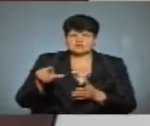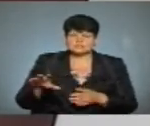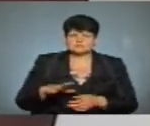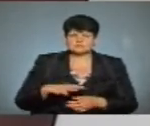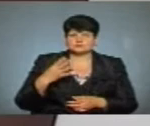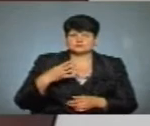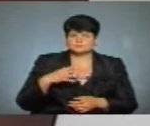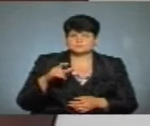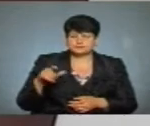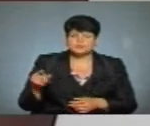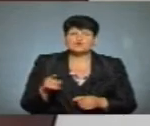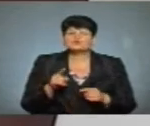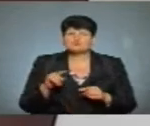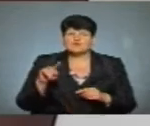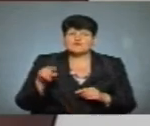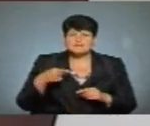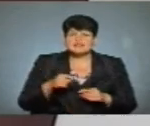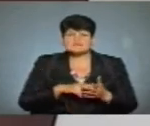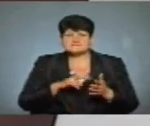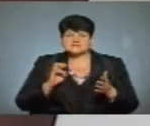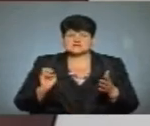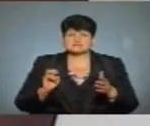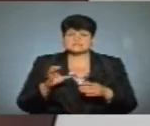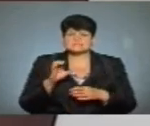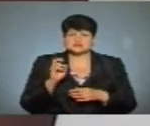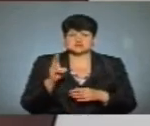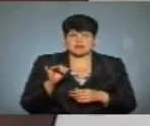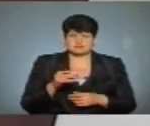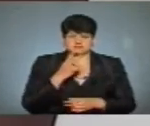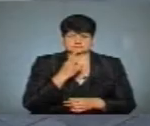Василь Панькевич. Чому вимагали відставки Сергія Шкарлета, дивіться.